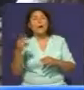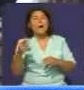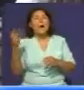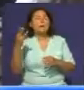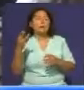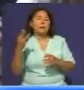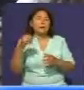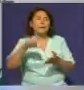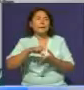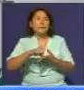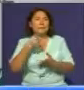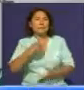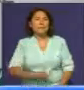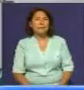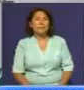қатысты.